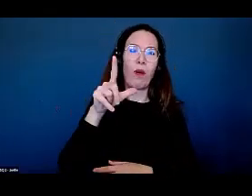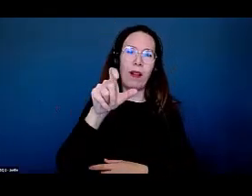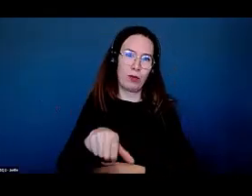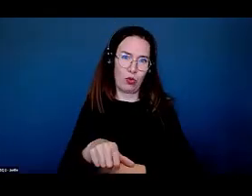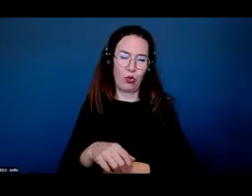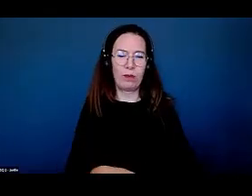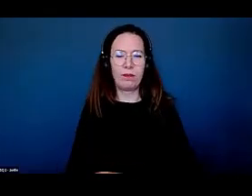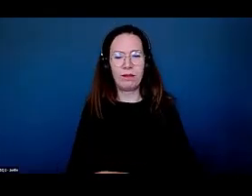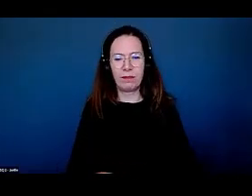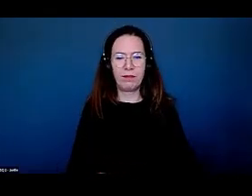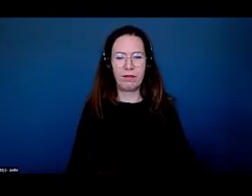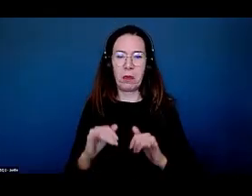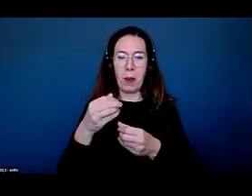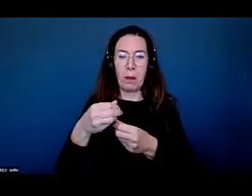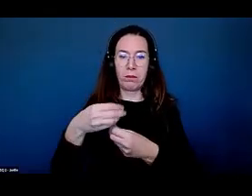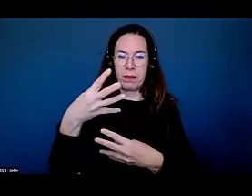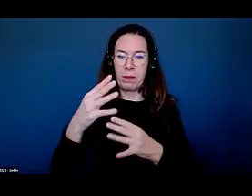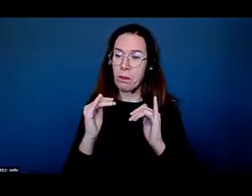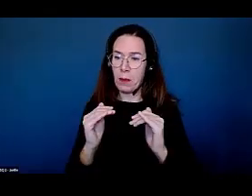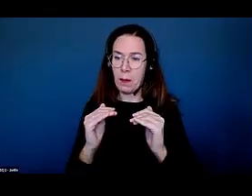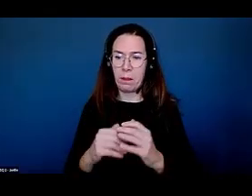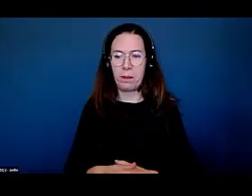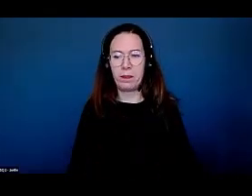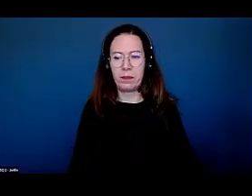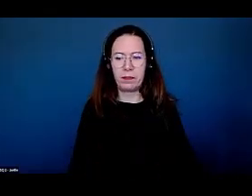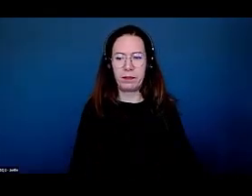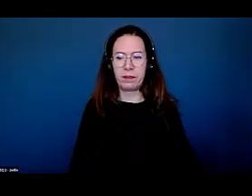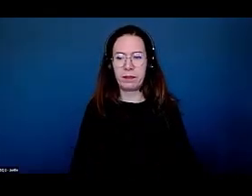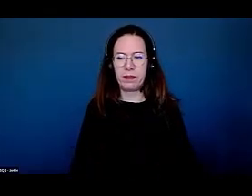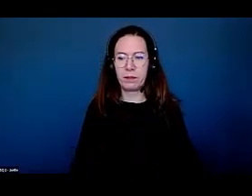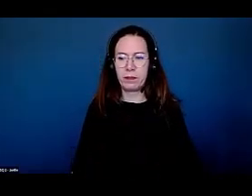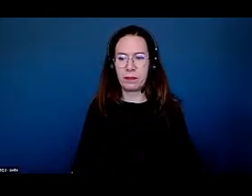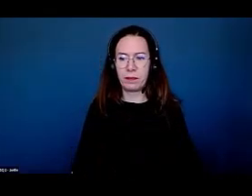française dans ce même menu.